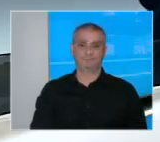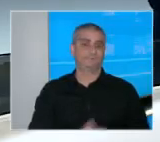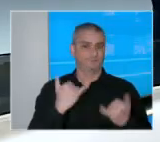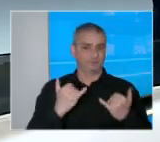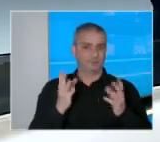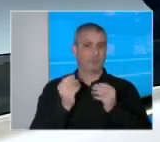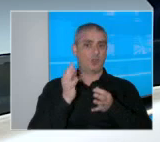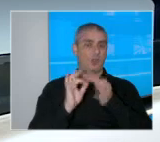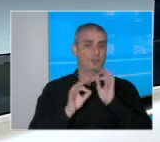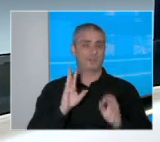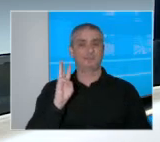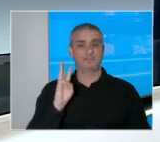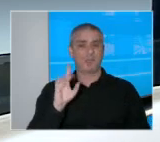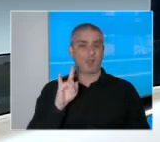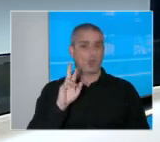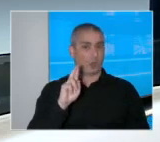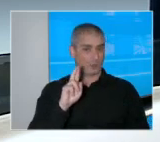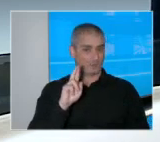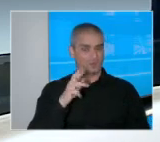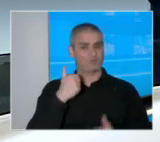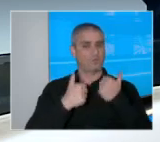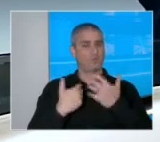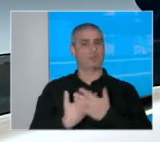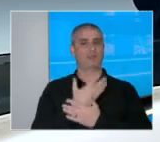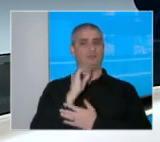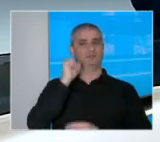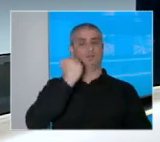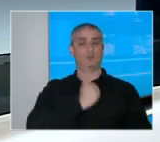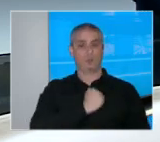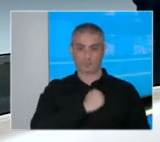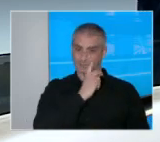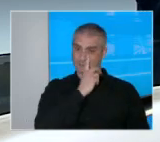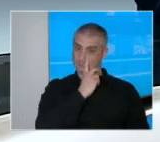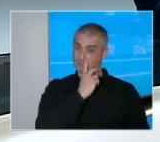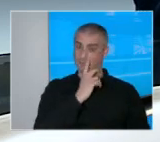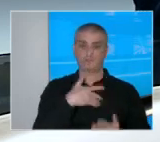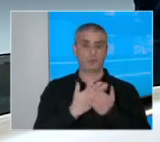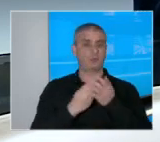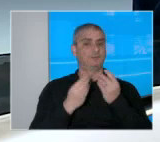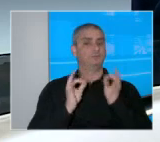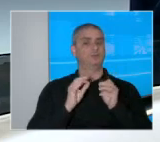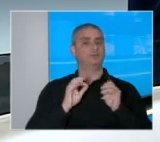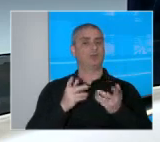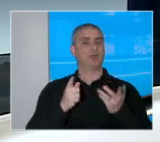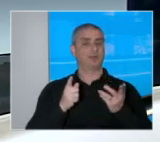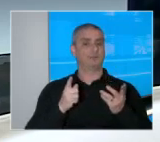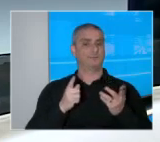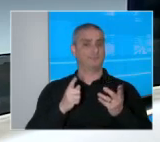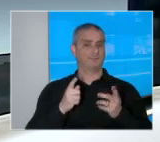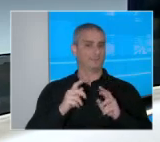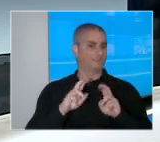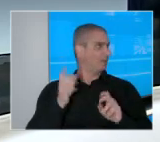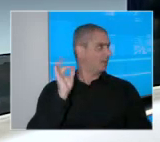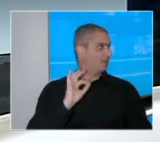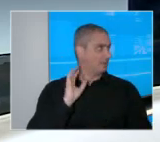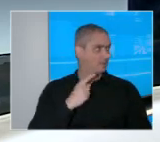עכשיו אנחנו עם עורך הדין שמחה רוטמן, המועמד החדש של הציונות הדתית, והיועץ המשפטי של התנועה להגינות שלטון. אתה